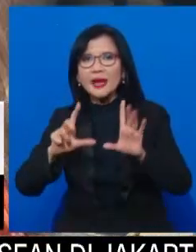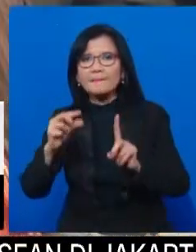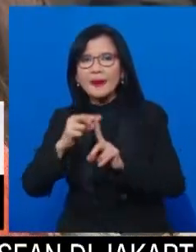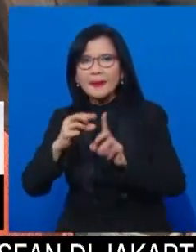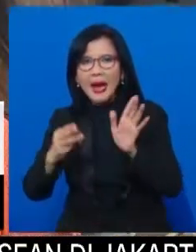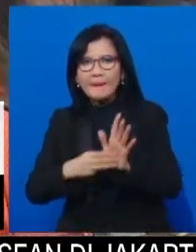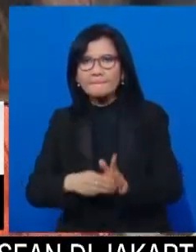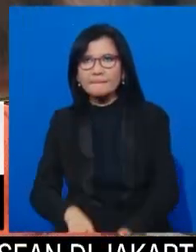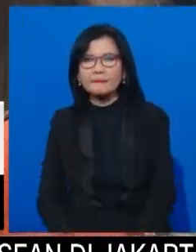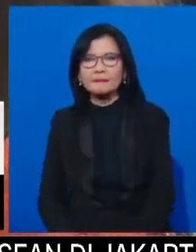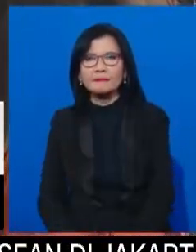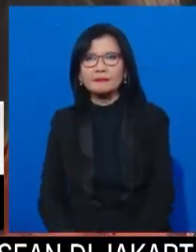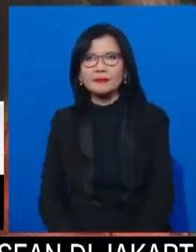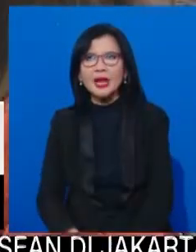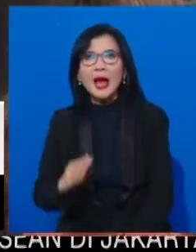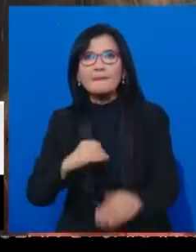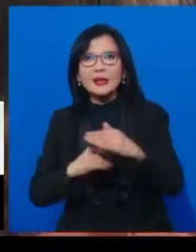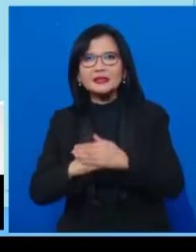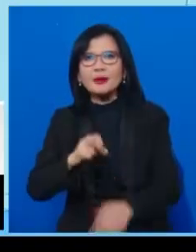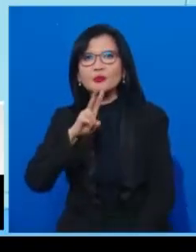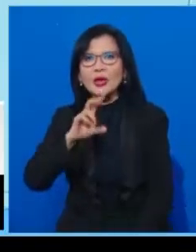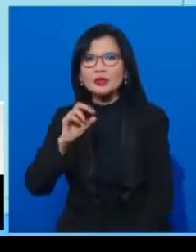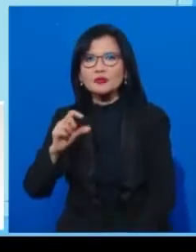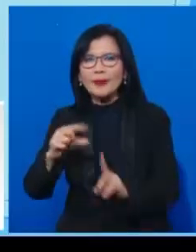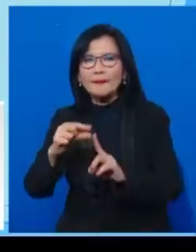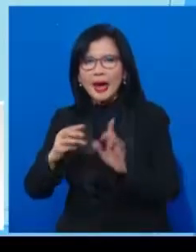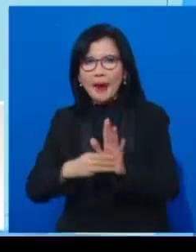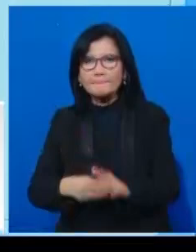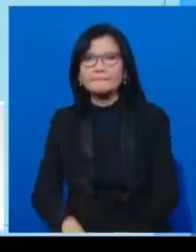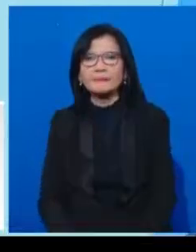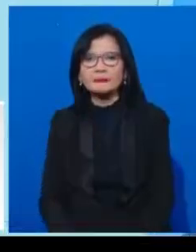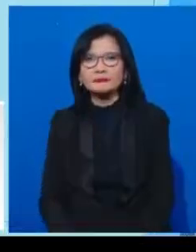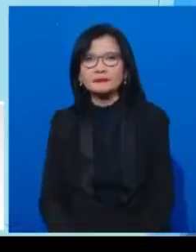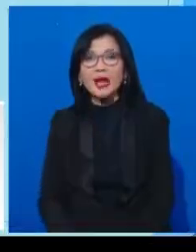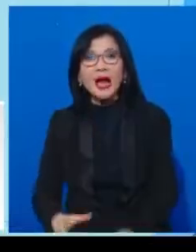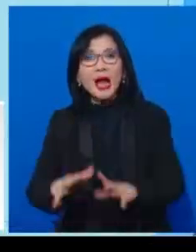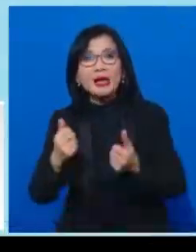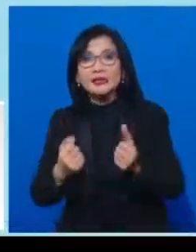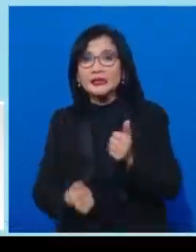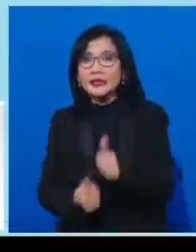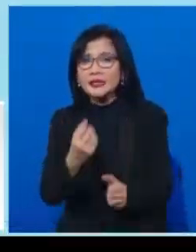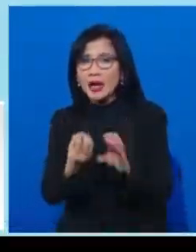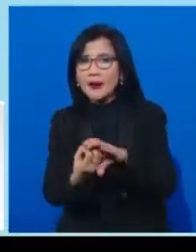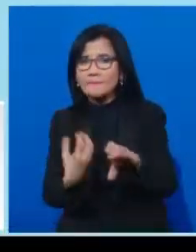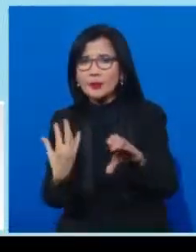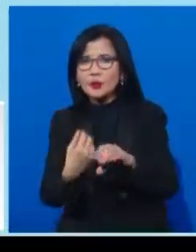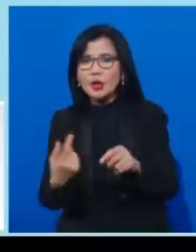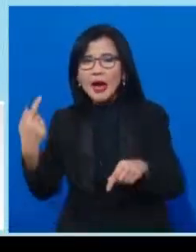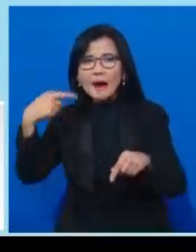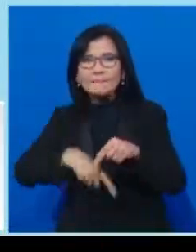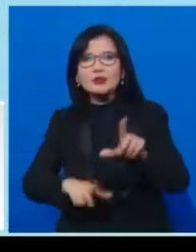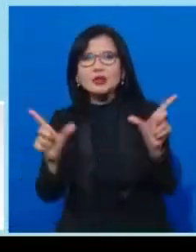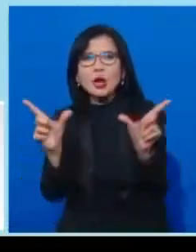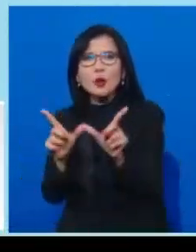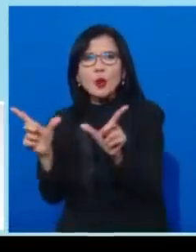Dari yang speknya tadi maksimum 200 ppm. Setelah pengecekan, hasil uji emisi akan dimasukkan di situs